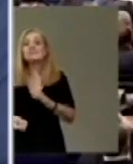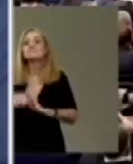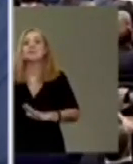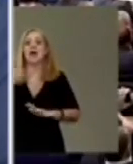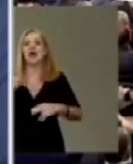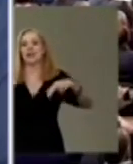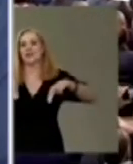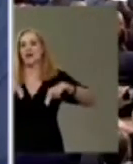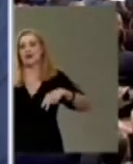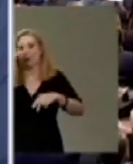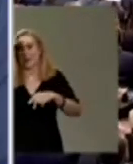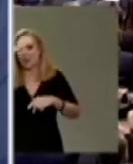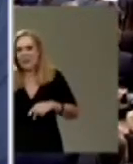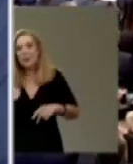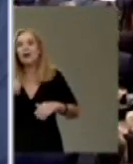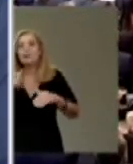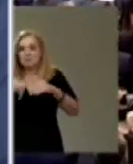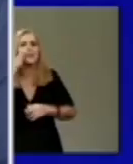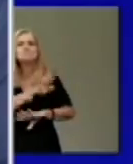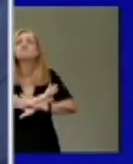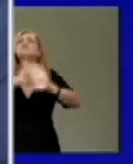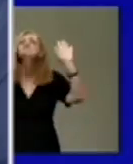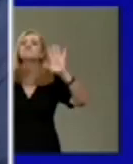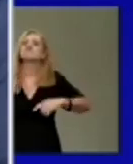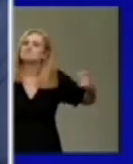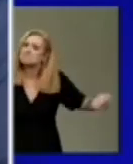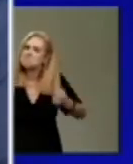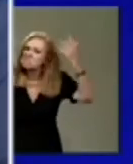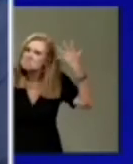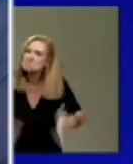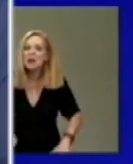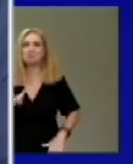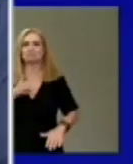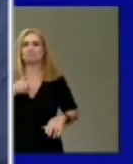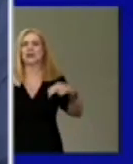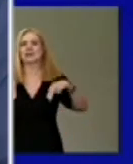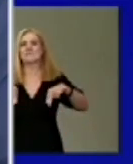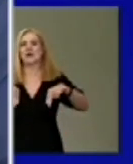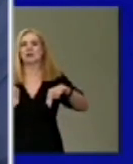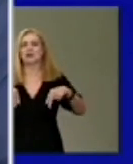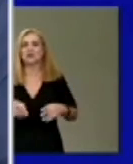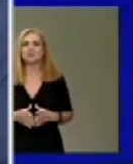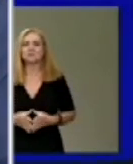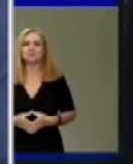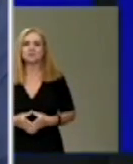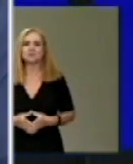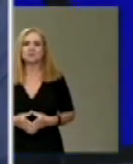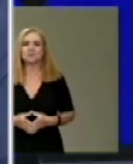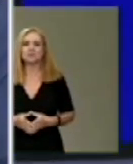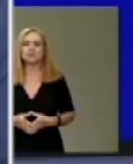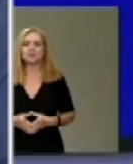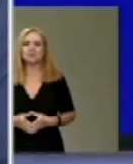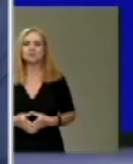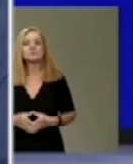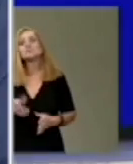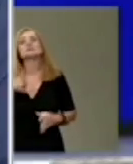σχολεία άρχισε η νέα σχολική χρονιά χτύπησε χθες εδώ στον εύρο στη θράκη το πρώτο κουδούνι πώς είναι